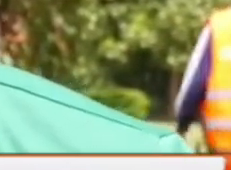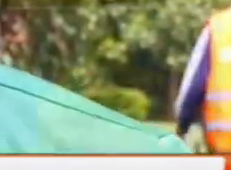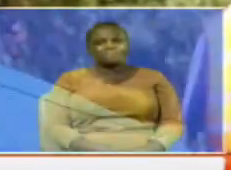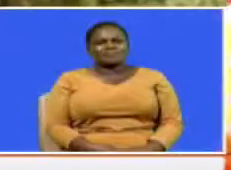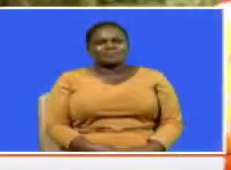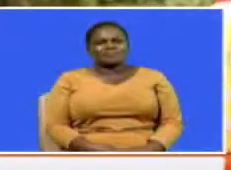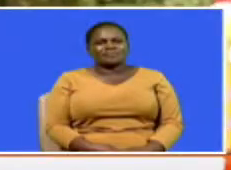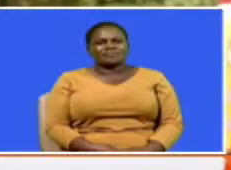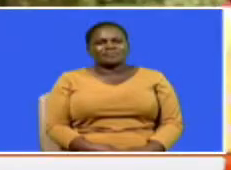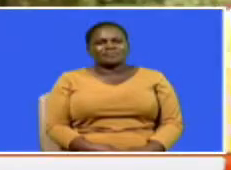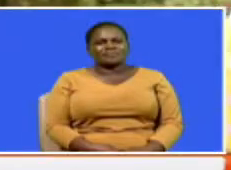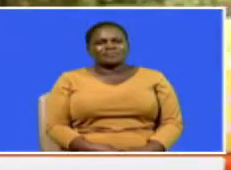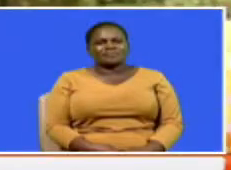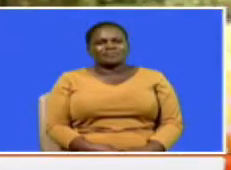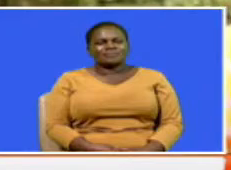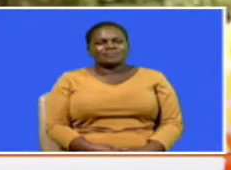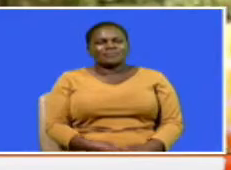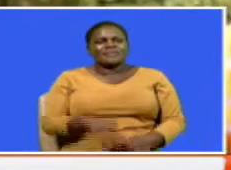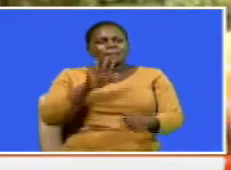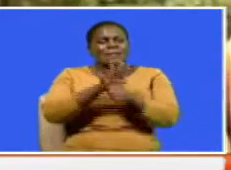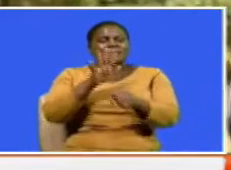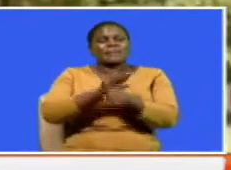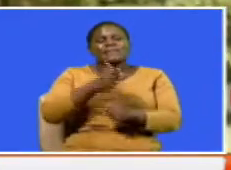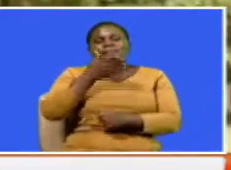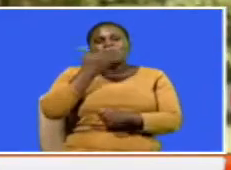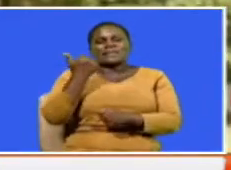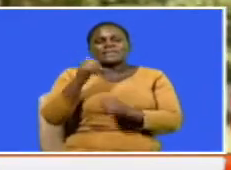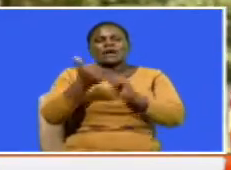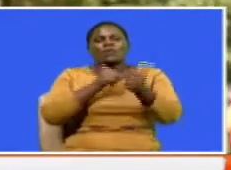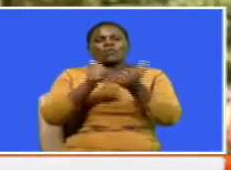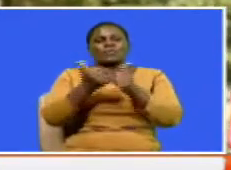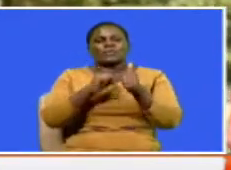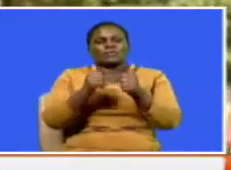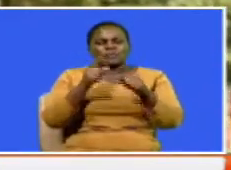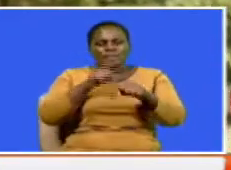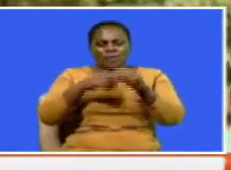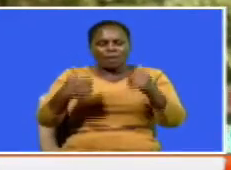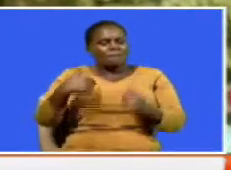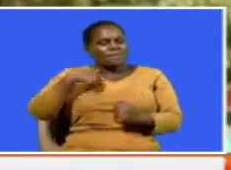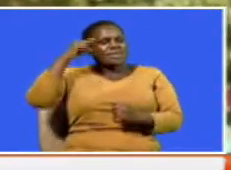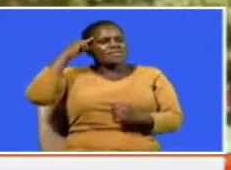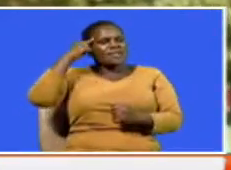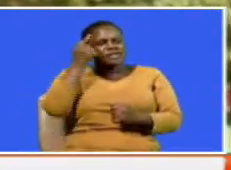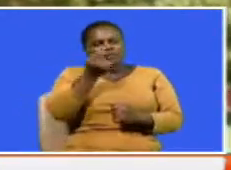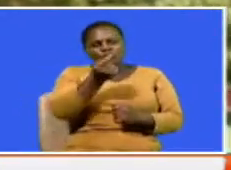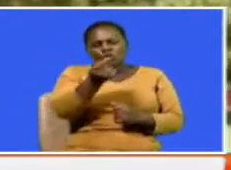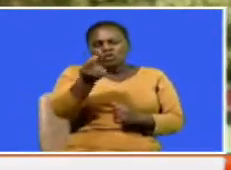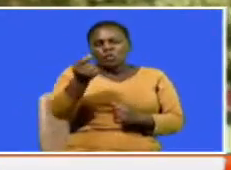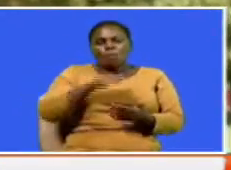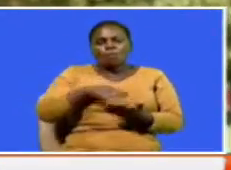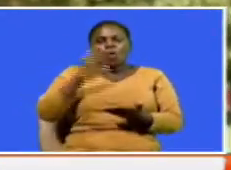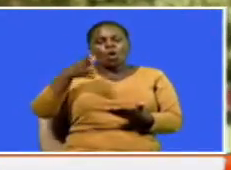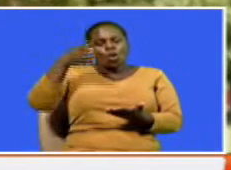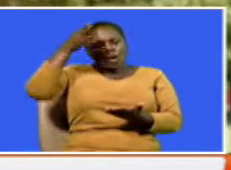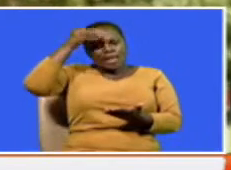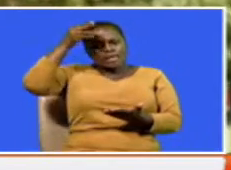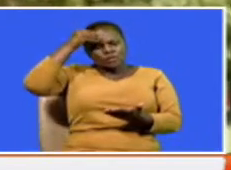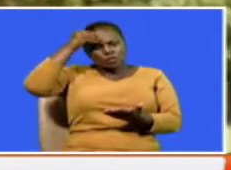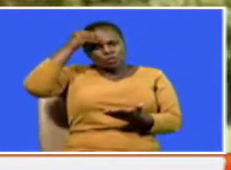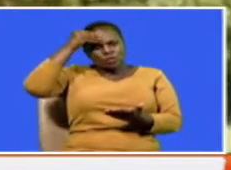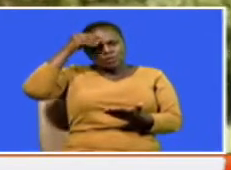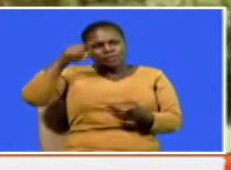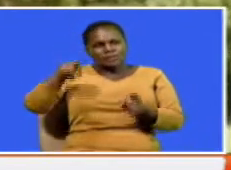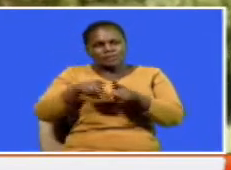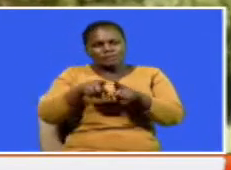today. So I putted much better compared to the first 3 days. So I think it's more or less everything. My chipping